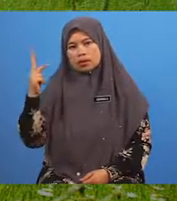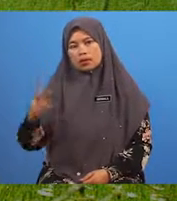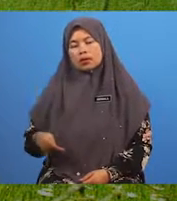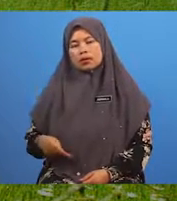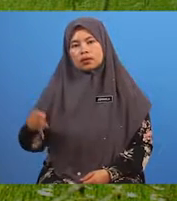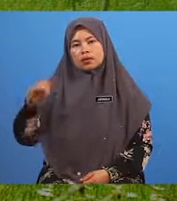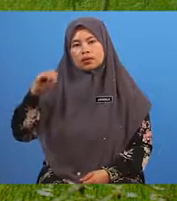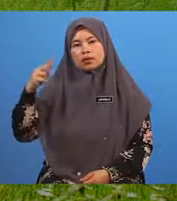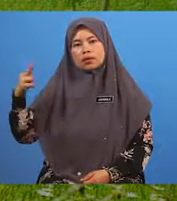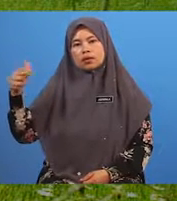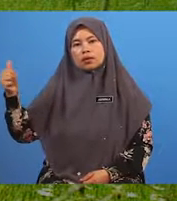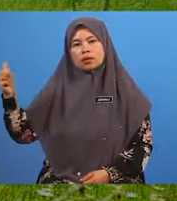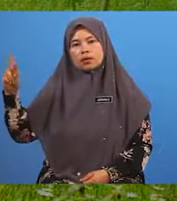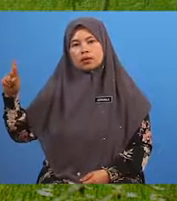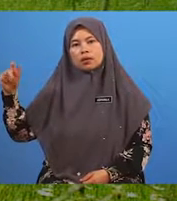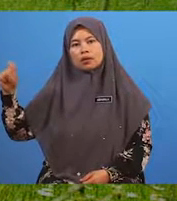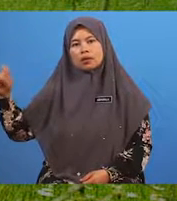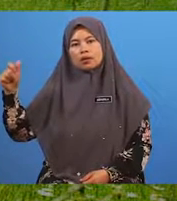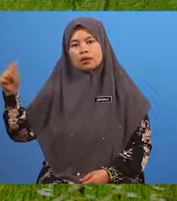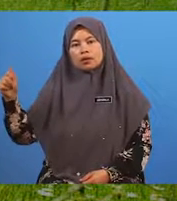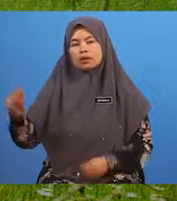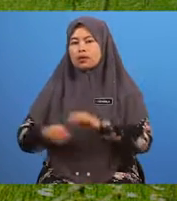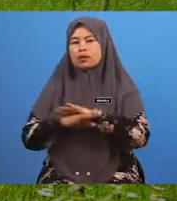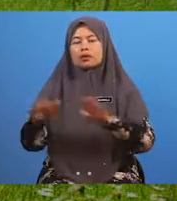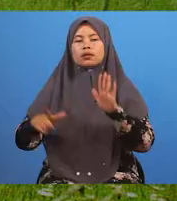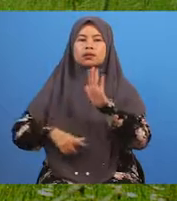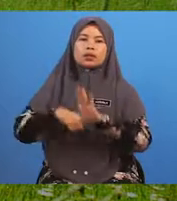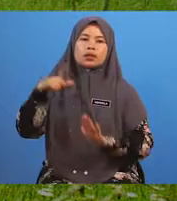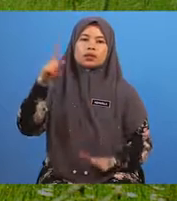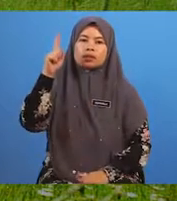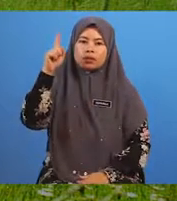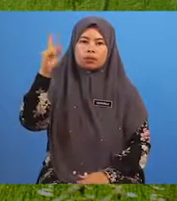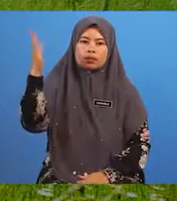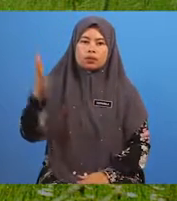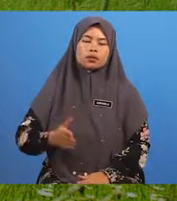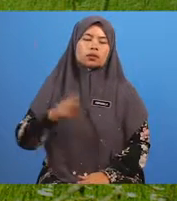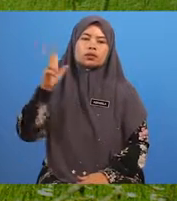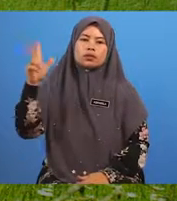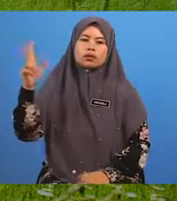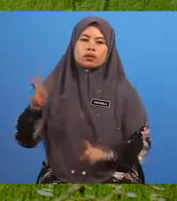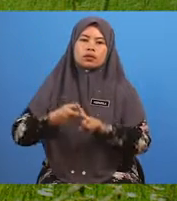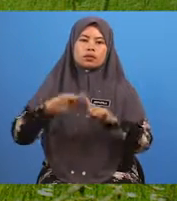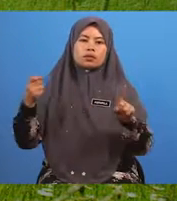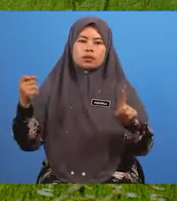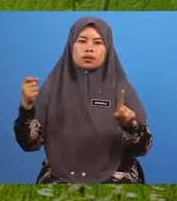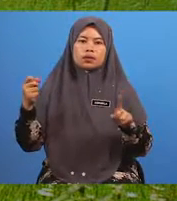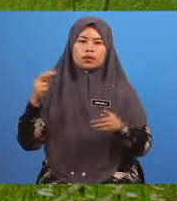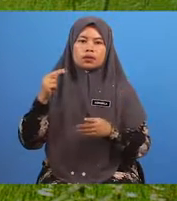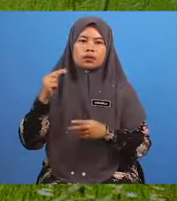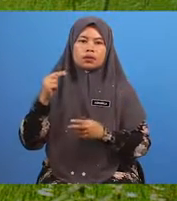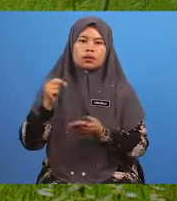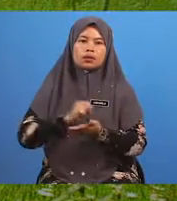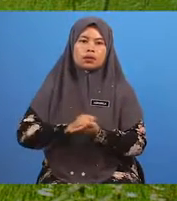yang diwasiatkan kepada Ibrahim tidak melebihi 1/3 daripada nilai keseluruhan harta Encik